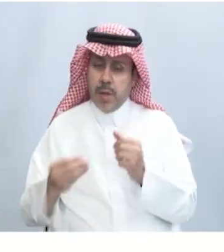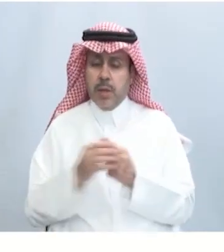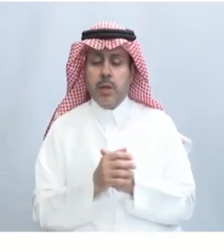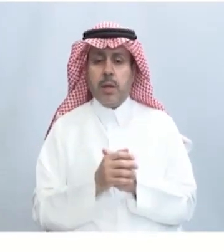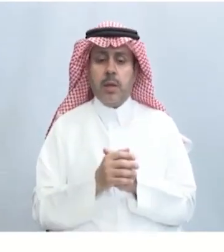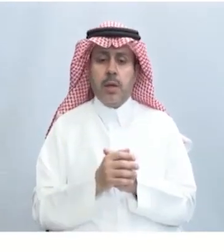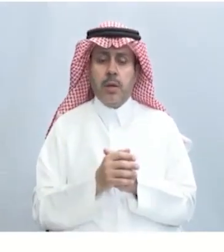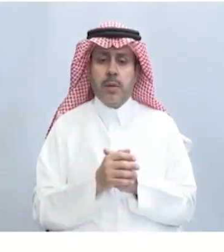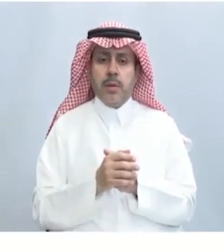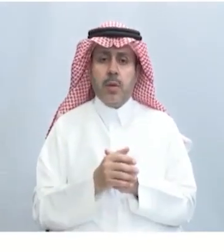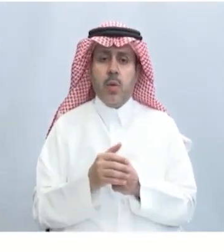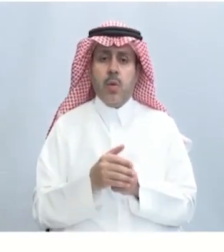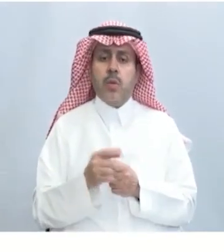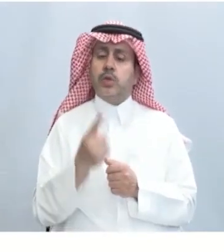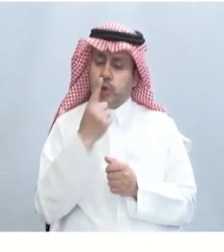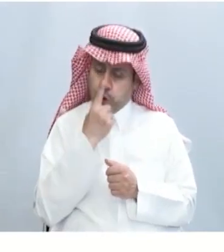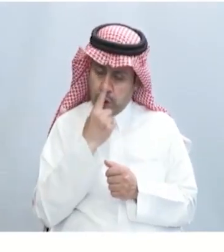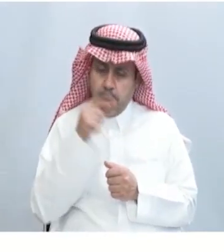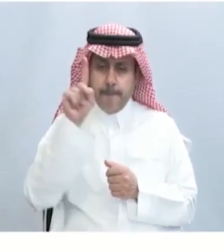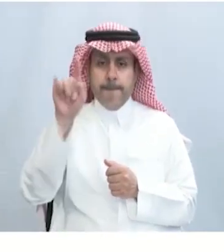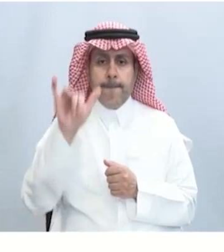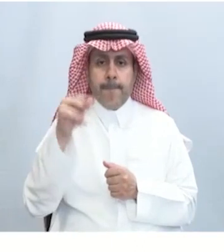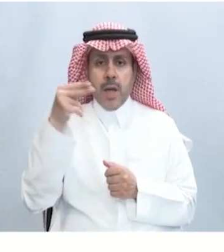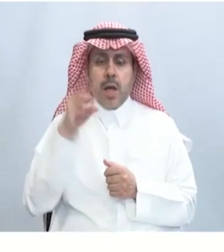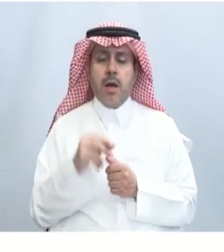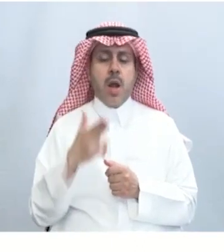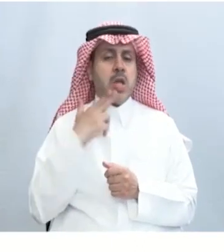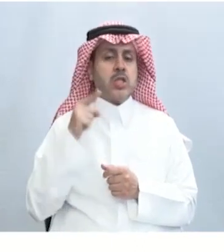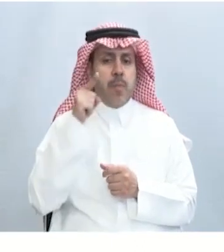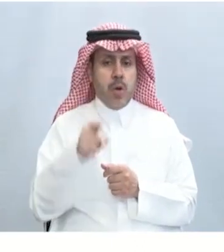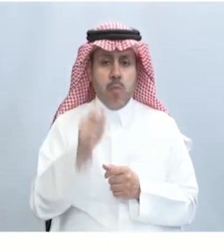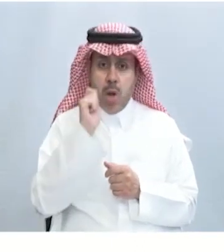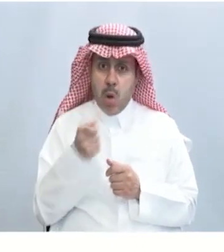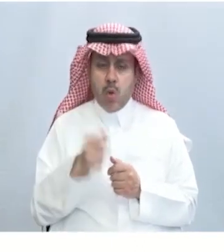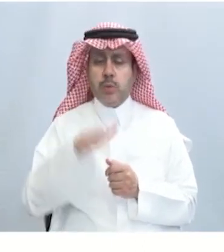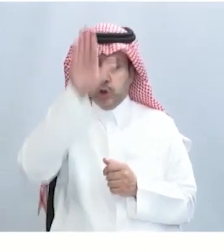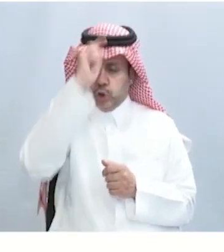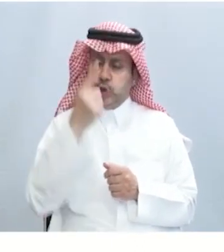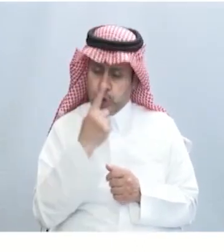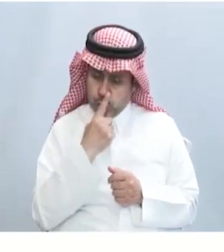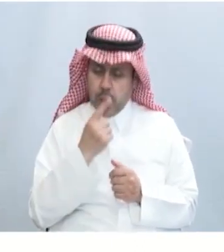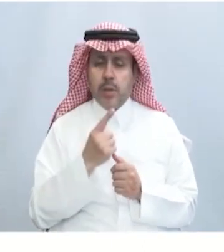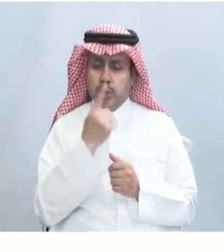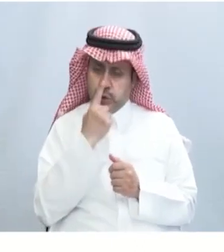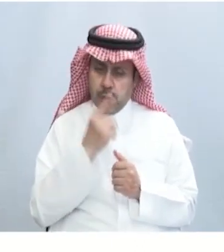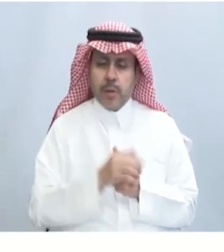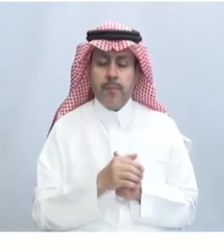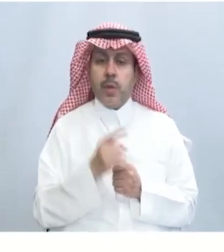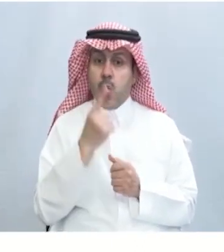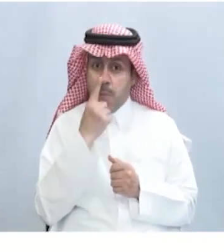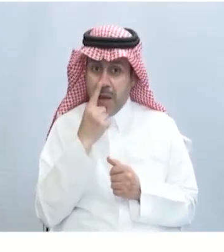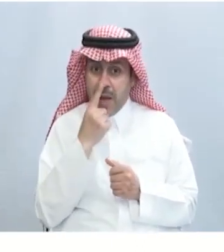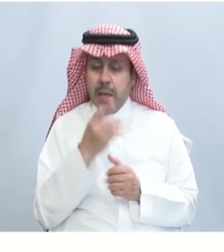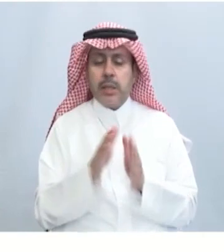الابناء ويبايع ويبايع من الاصلح منهم للحكم على ماذا يبايع على كتاب